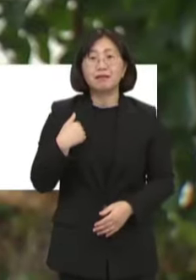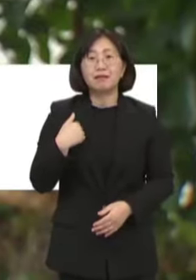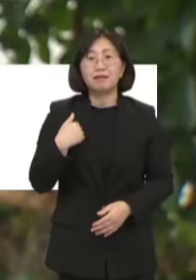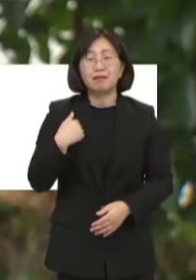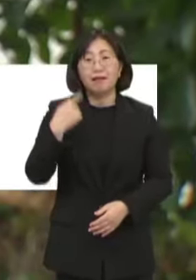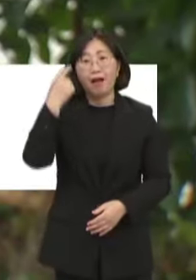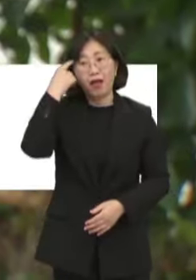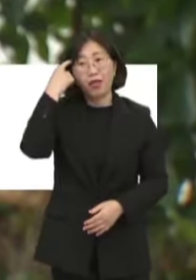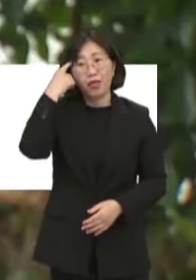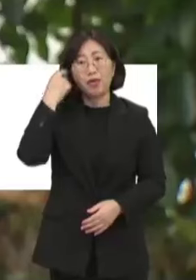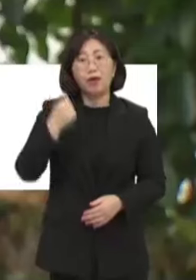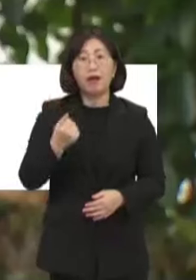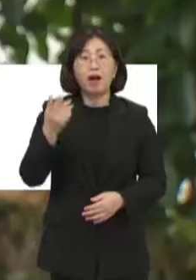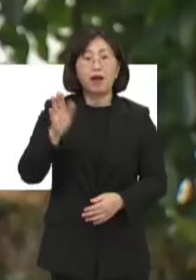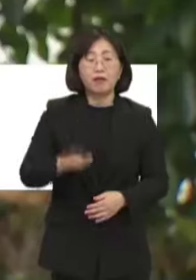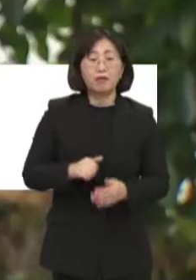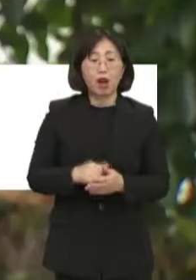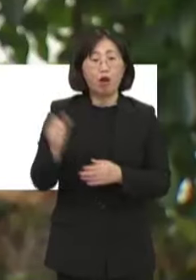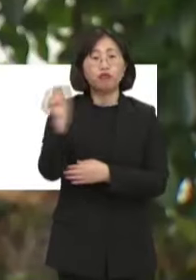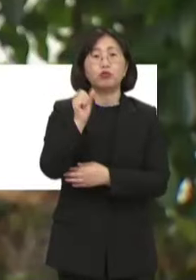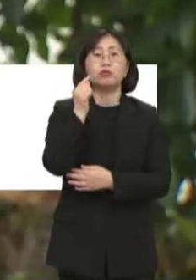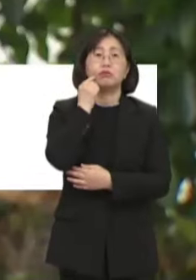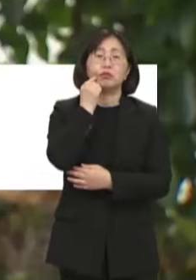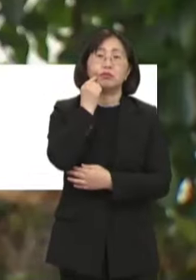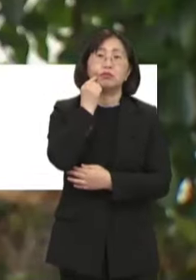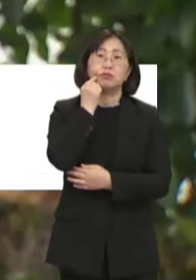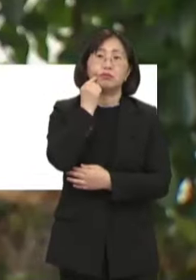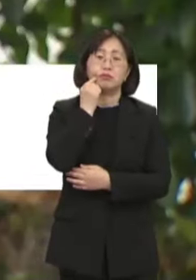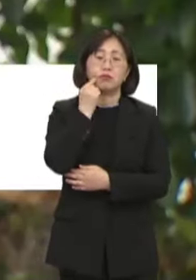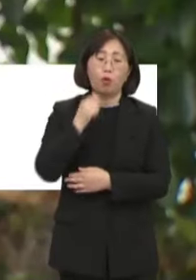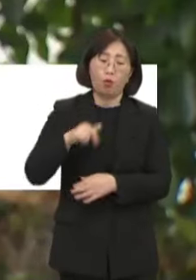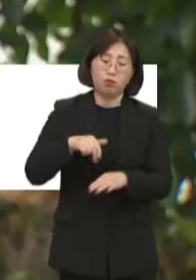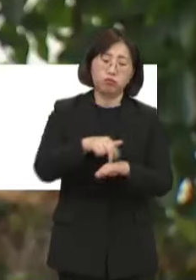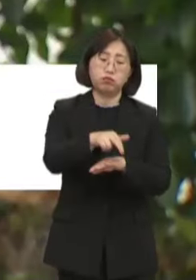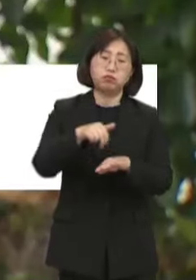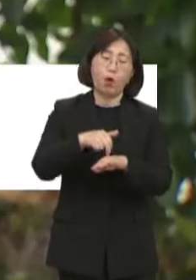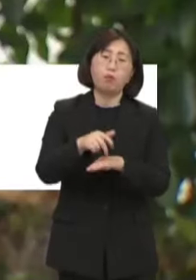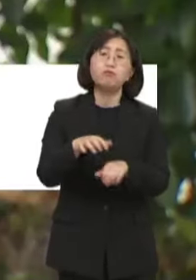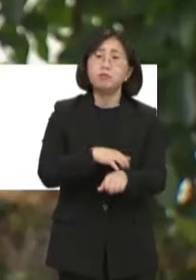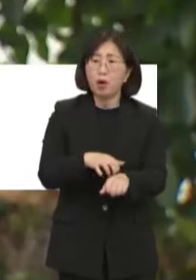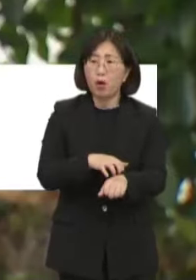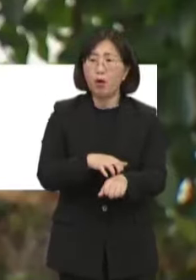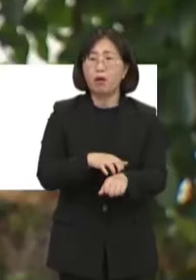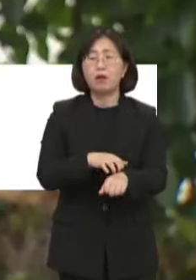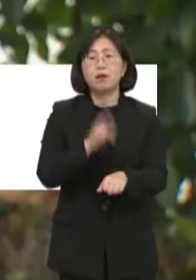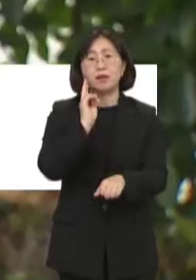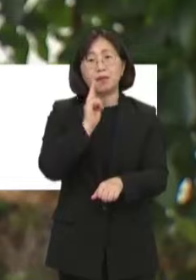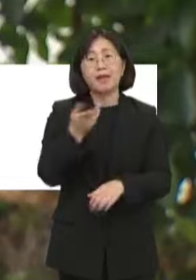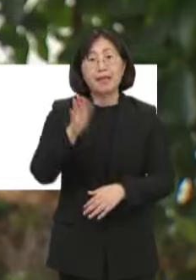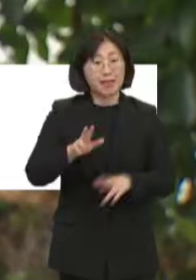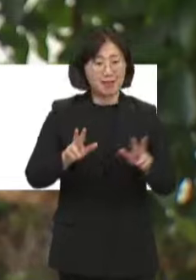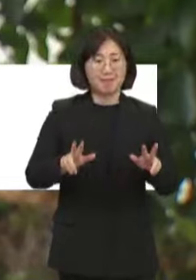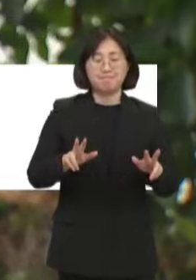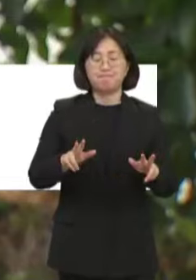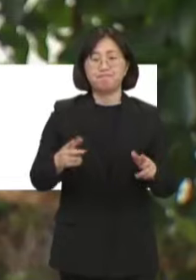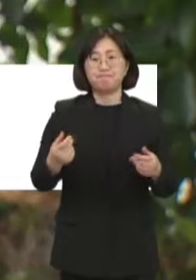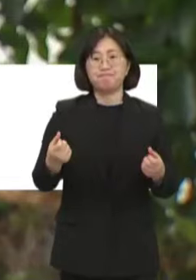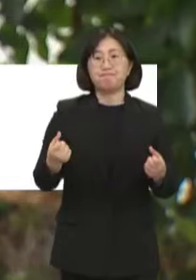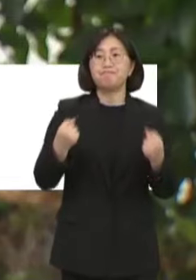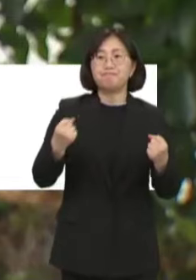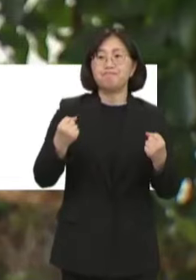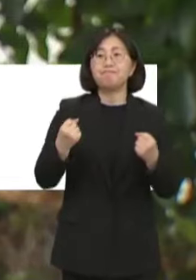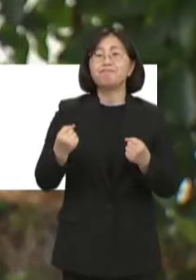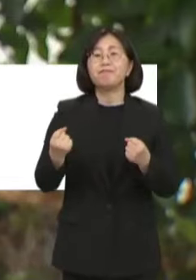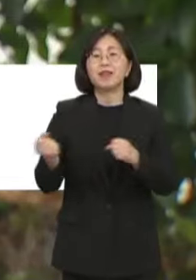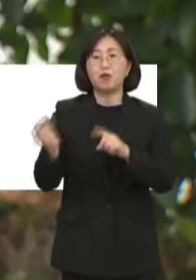생각을 했던 사람인데 운전도 못하고 이렇게 걷는 것도 많이 불편했었는데 지금은 이제 많이 좋아진